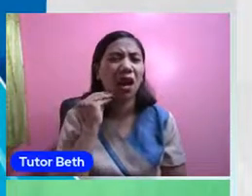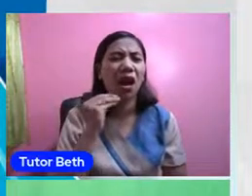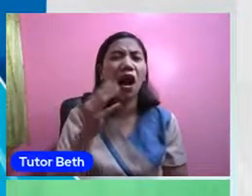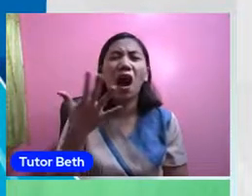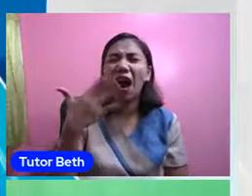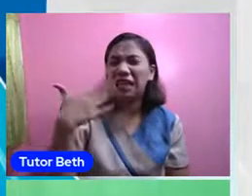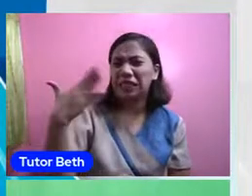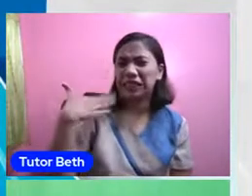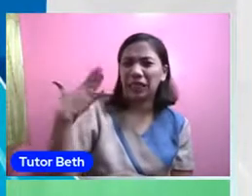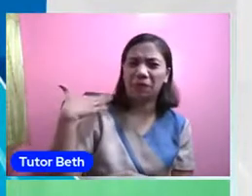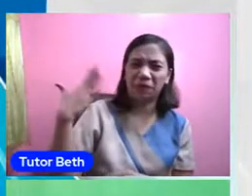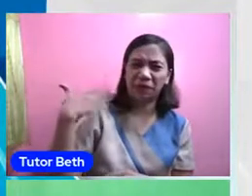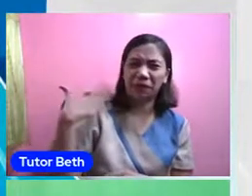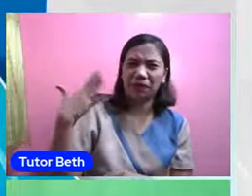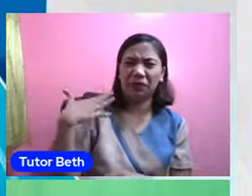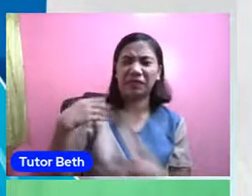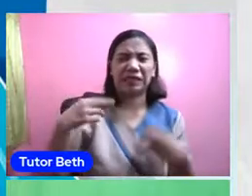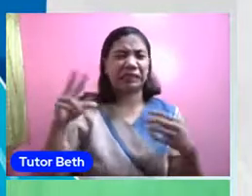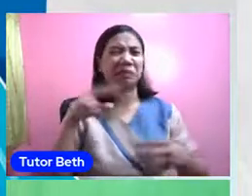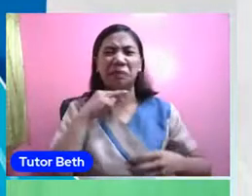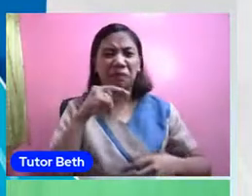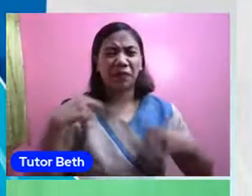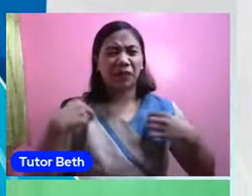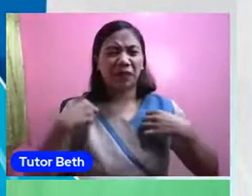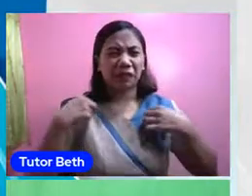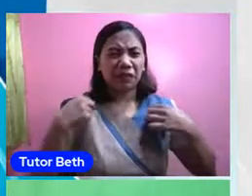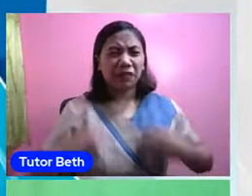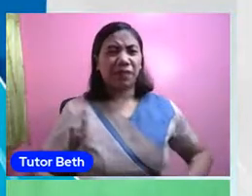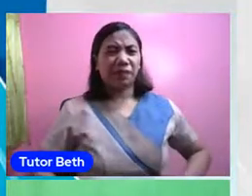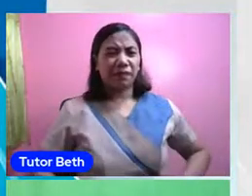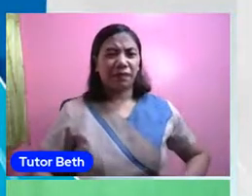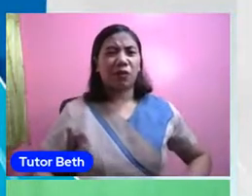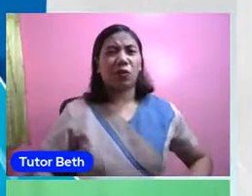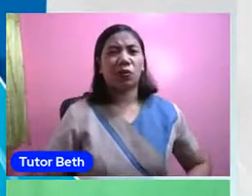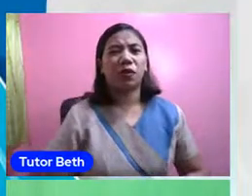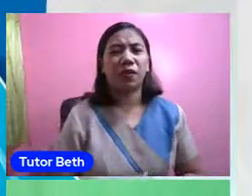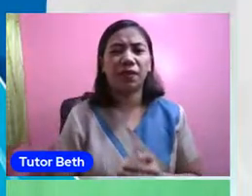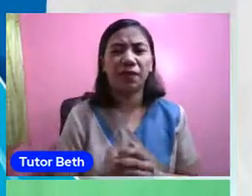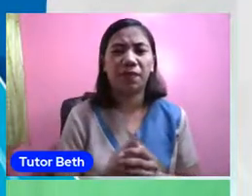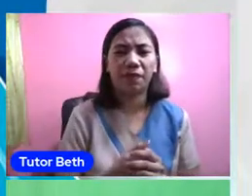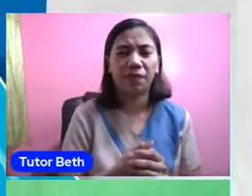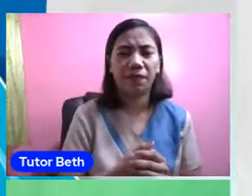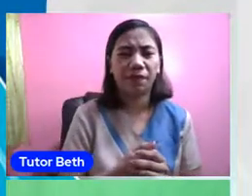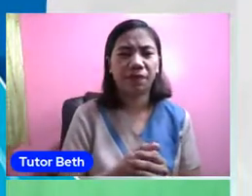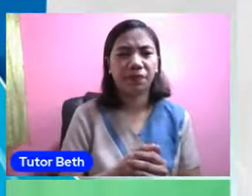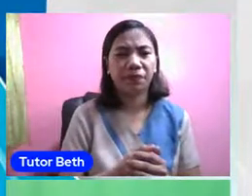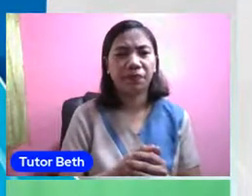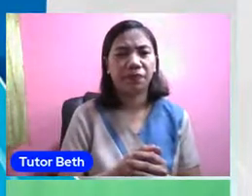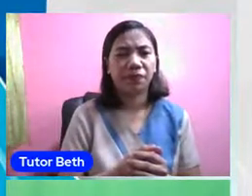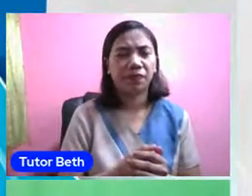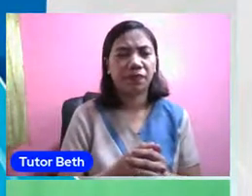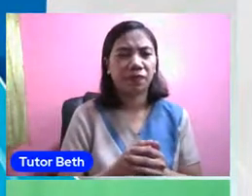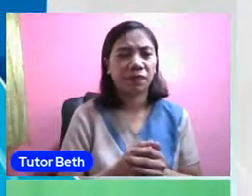tayo comfortable sa ating sarili. Sunset, pwede rin sunset. Kasi yung sunset, okay.